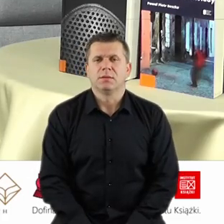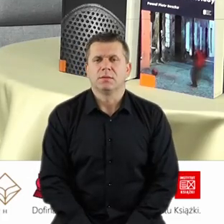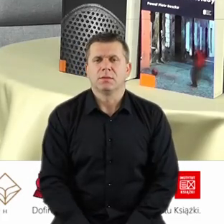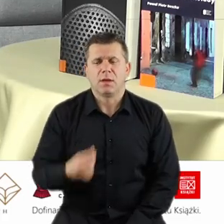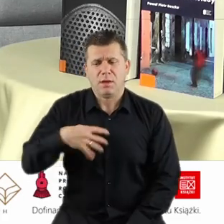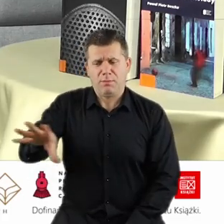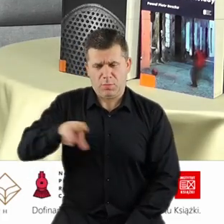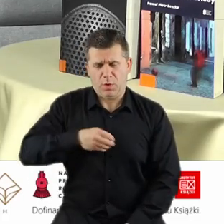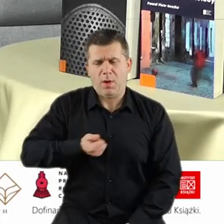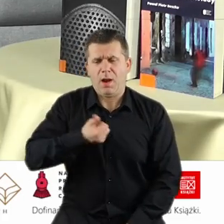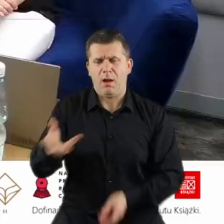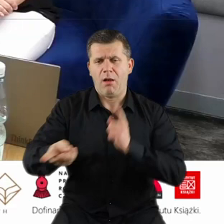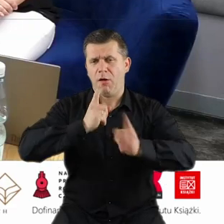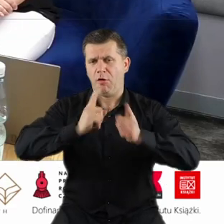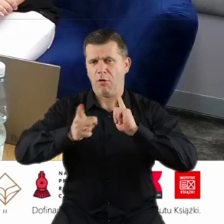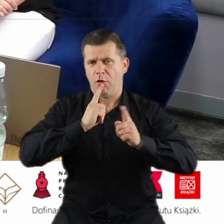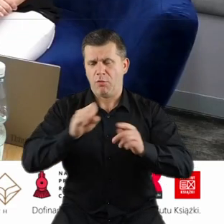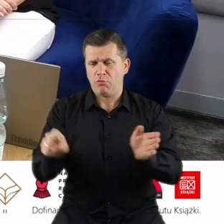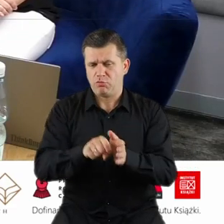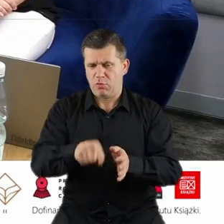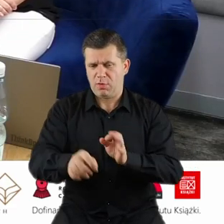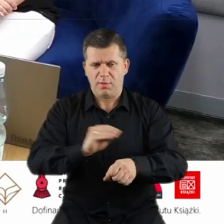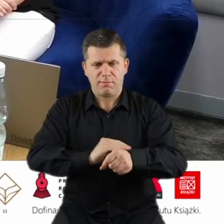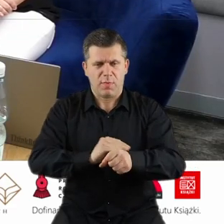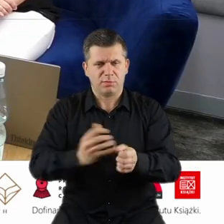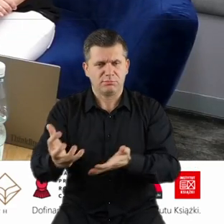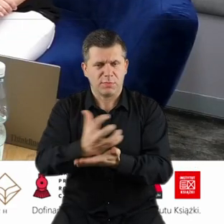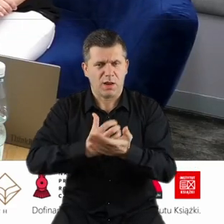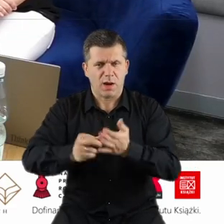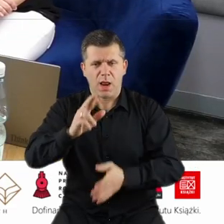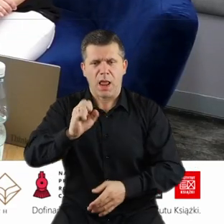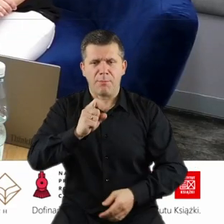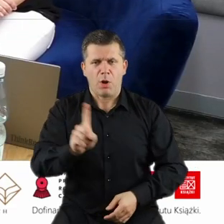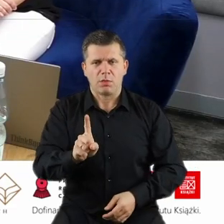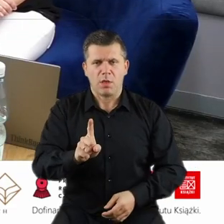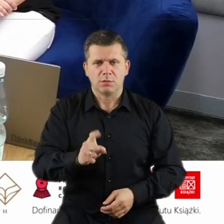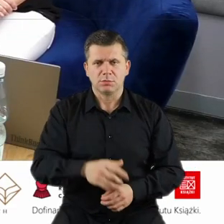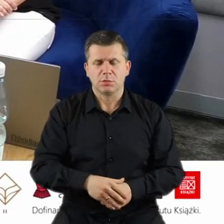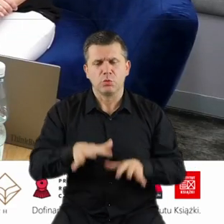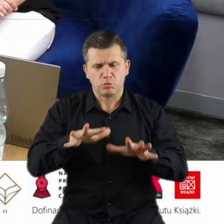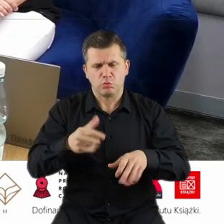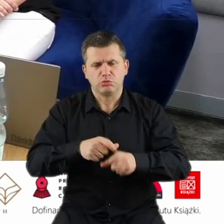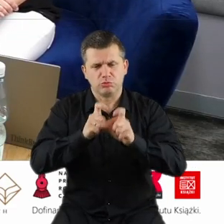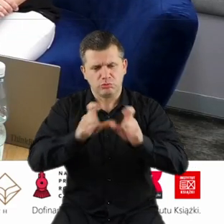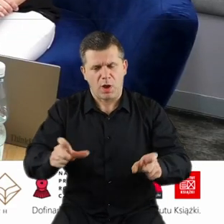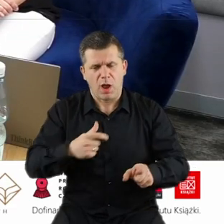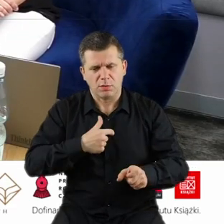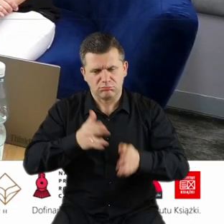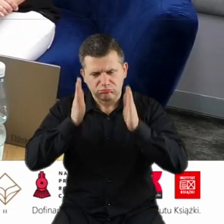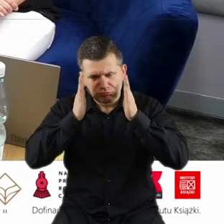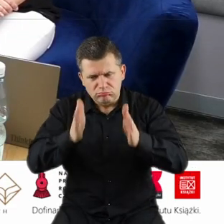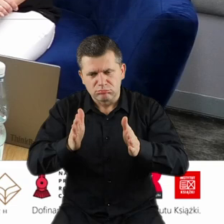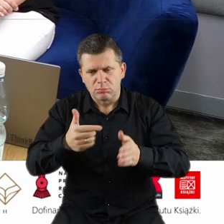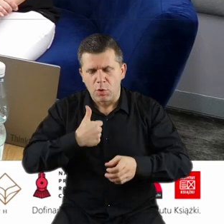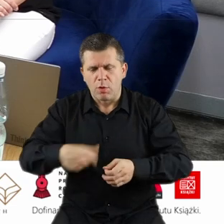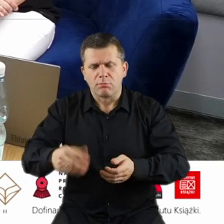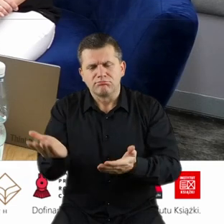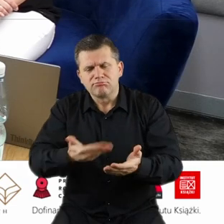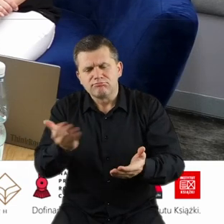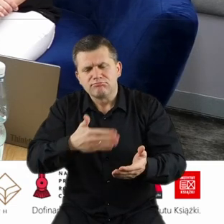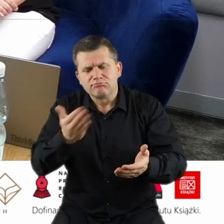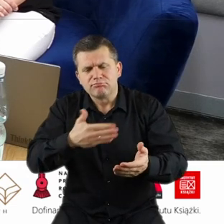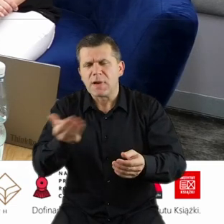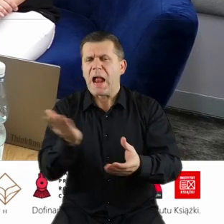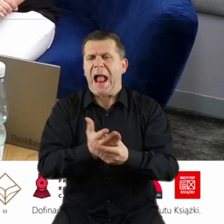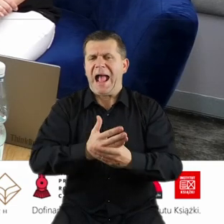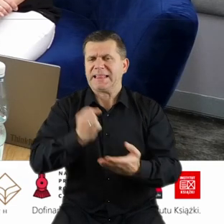I ja odbyłem z nią kilka rozmów do tego reportażu. Też sporo czasu poświęciłem na to, żeby